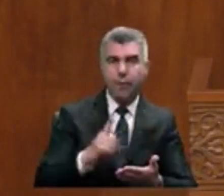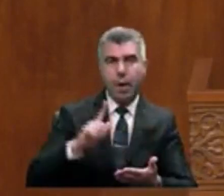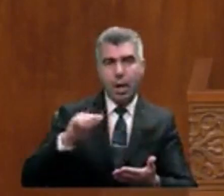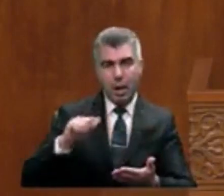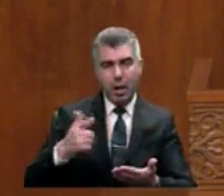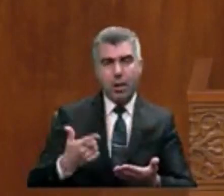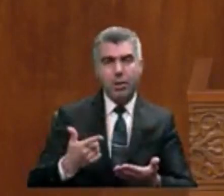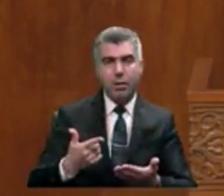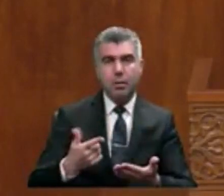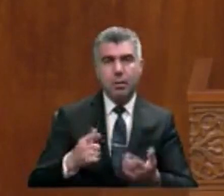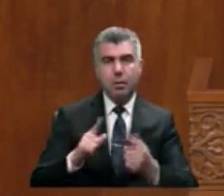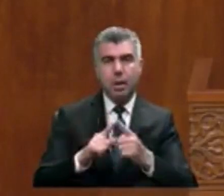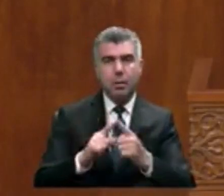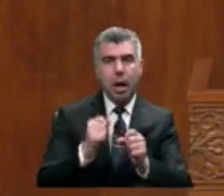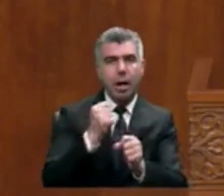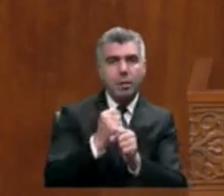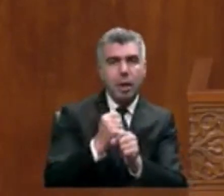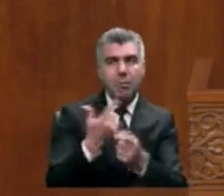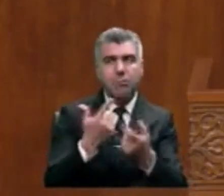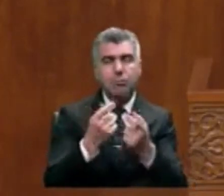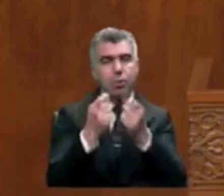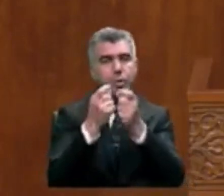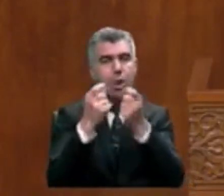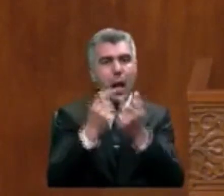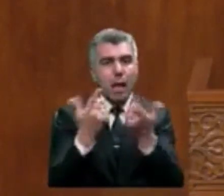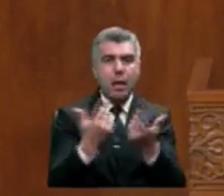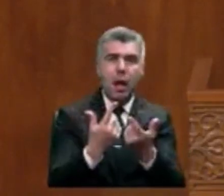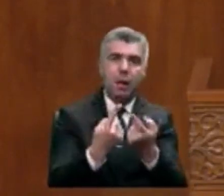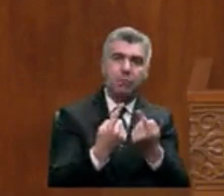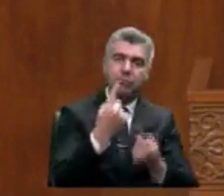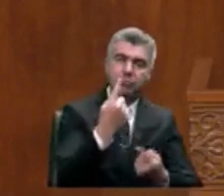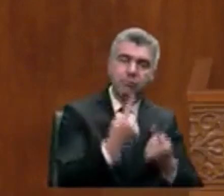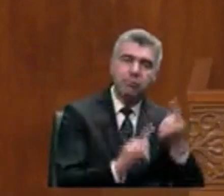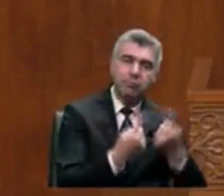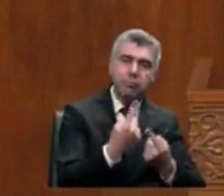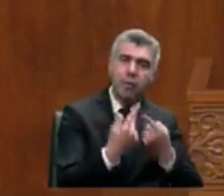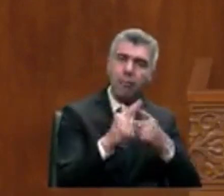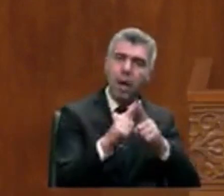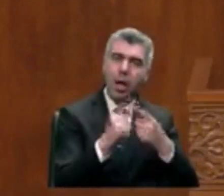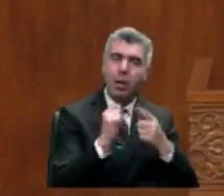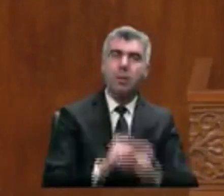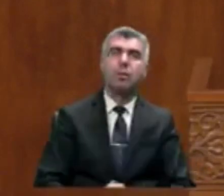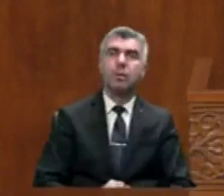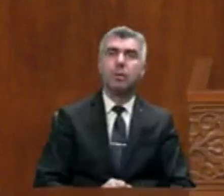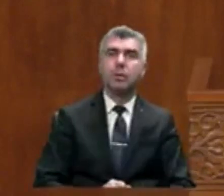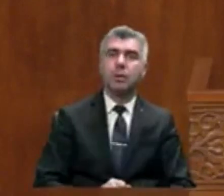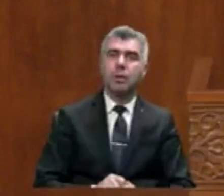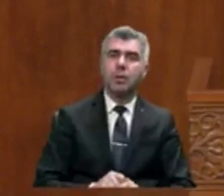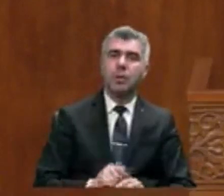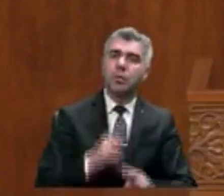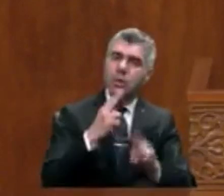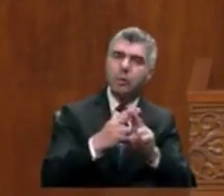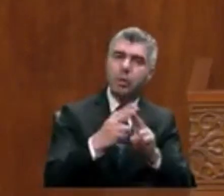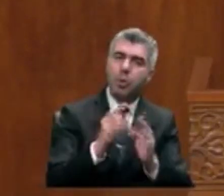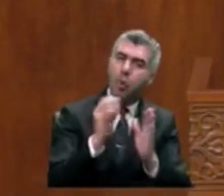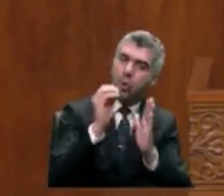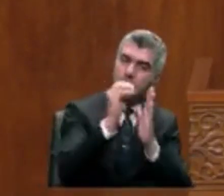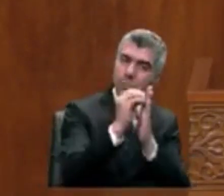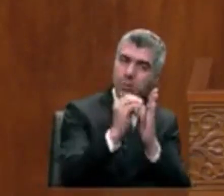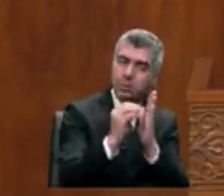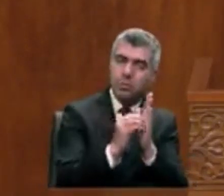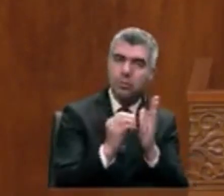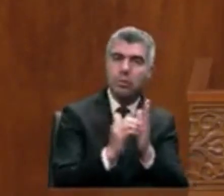وماجورين اللي خدامين في العمل ديالهم ومقيدين في الدكتوراه وك